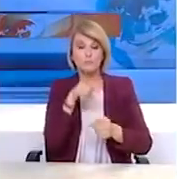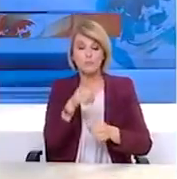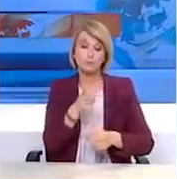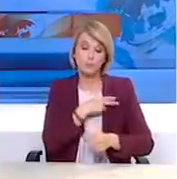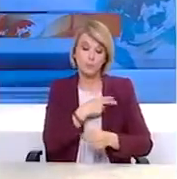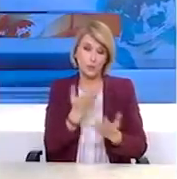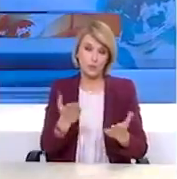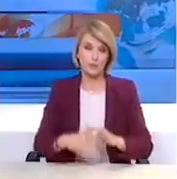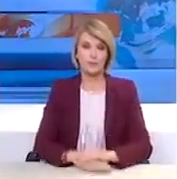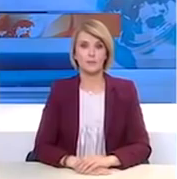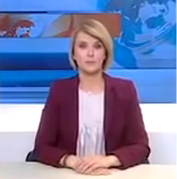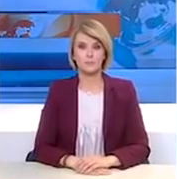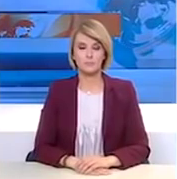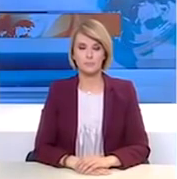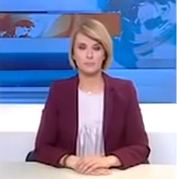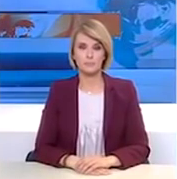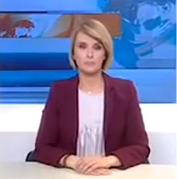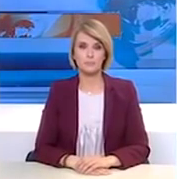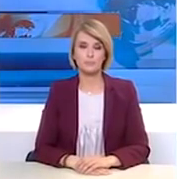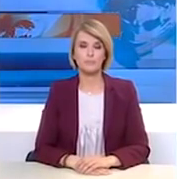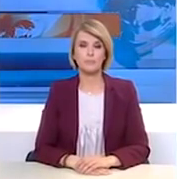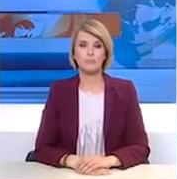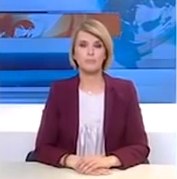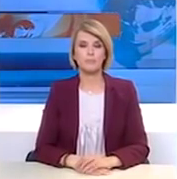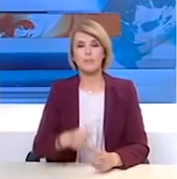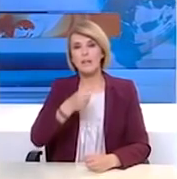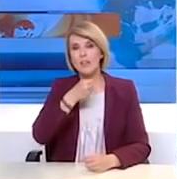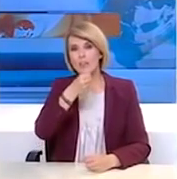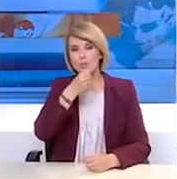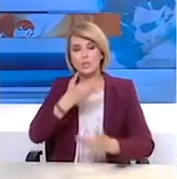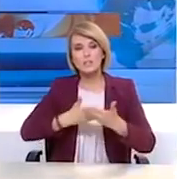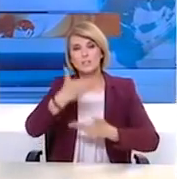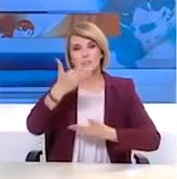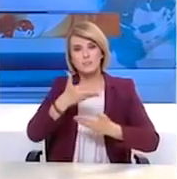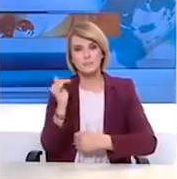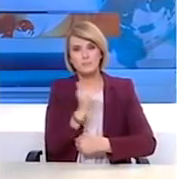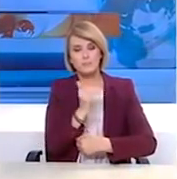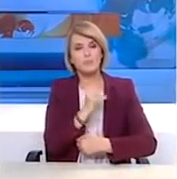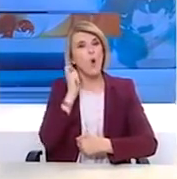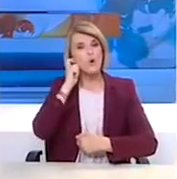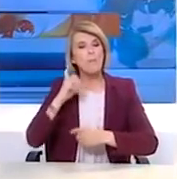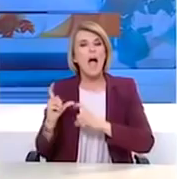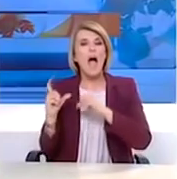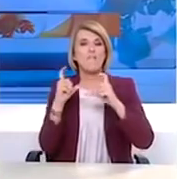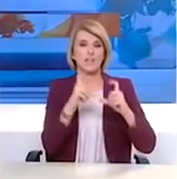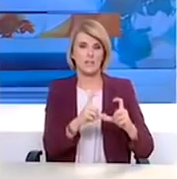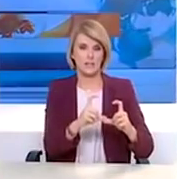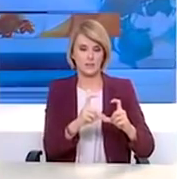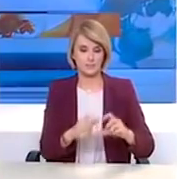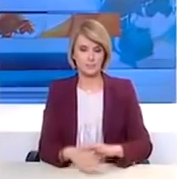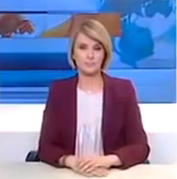ενδιαφέρον. Ο κύριος Αντωνογιαννάκης από την εφημερίδα Αυγή και το ραδιοφωνικό σταθμό Στο Κόκκινο. Κύριε